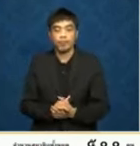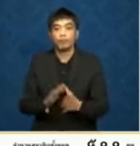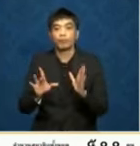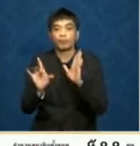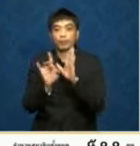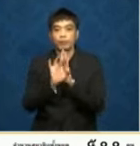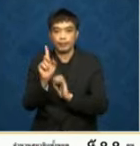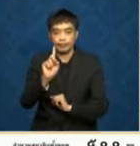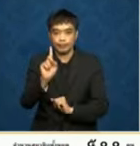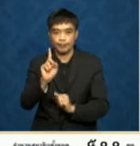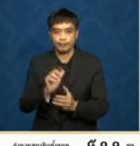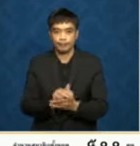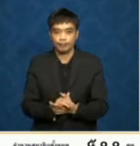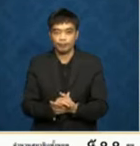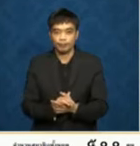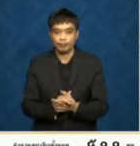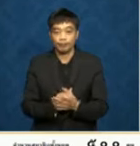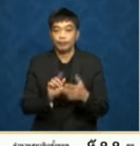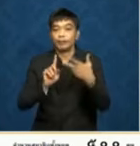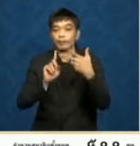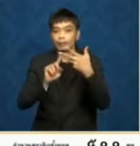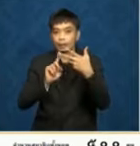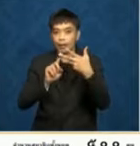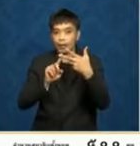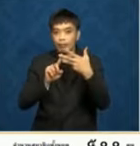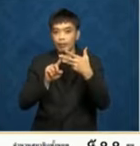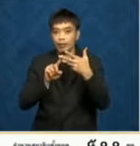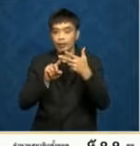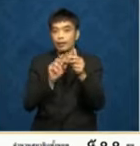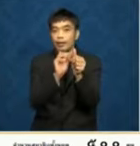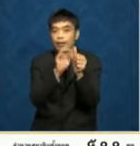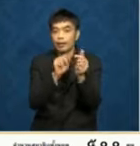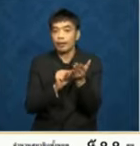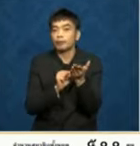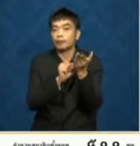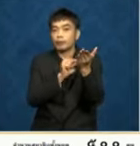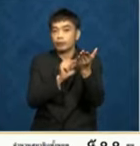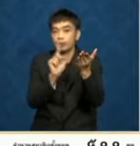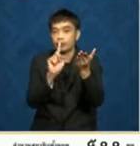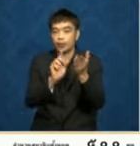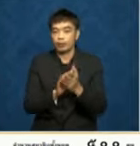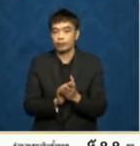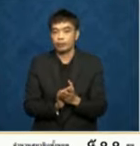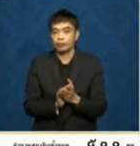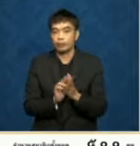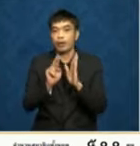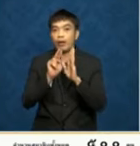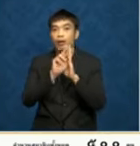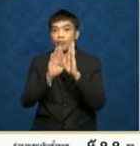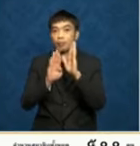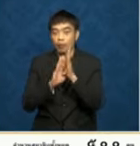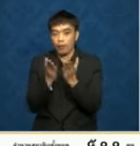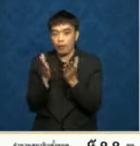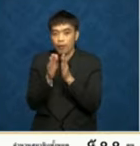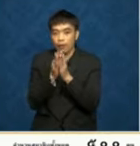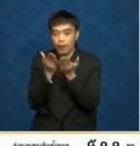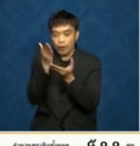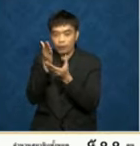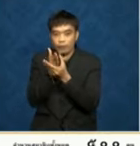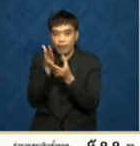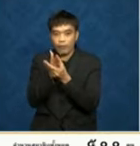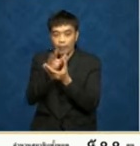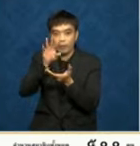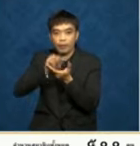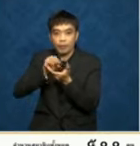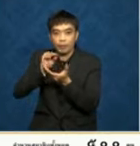สุดท้ายครับ ด้านที่ 3 ที่จะเป็ขอเสนอทอยากจะเสนอแ่ขึไป นั่นคือระบบ Portfolio ครับถามผมวาตัวน